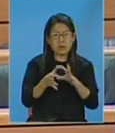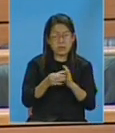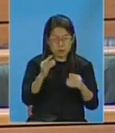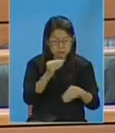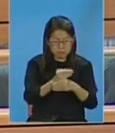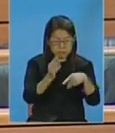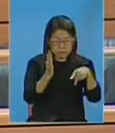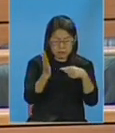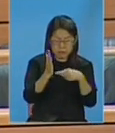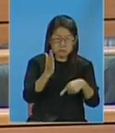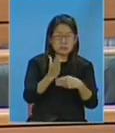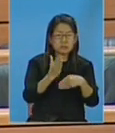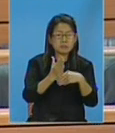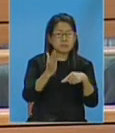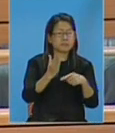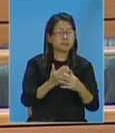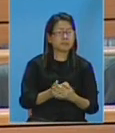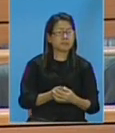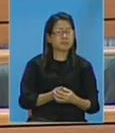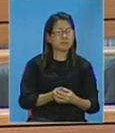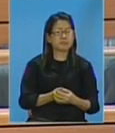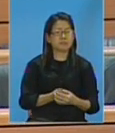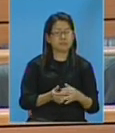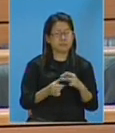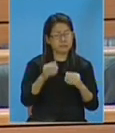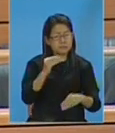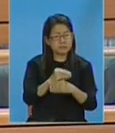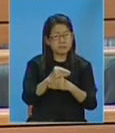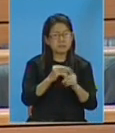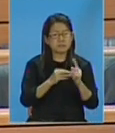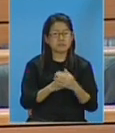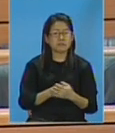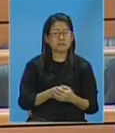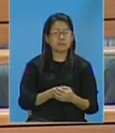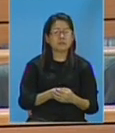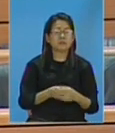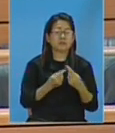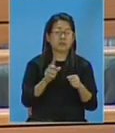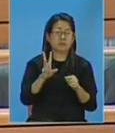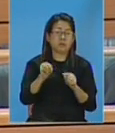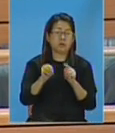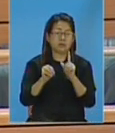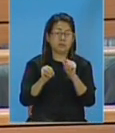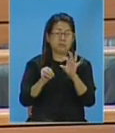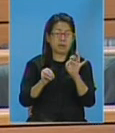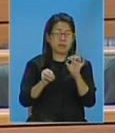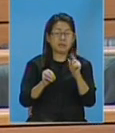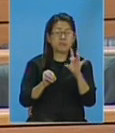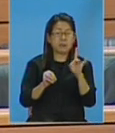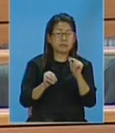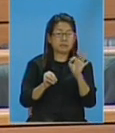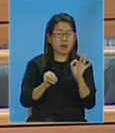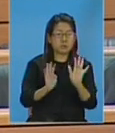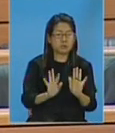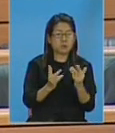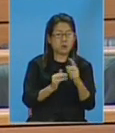การในกรณีของการเพิ่มเติมเว้นมาตรา28-29ใช้บังคับพ้น